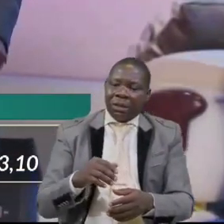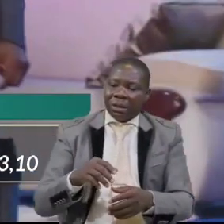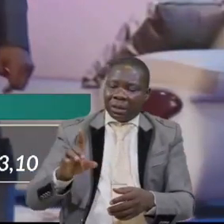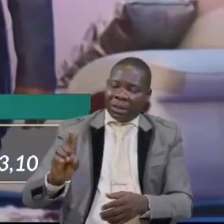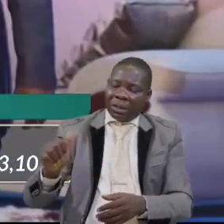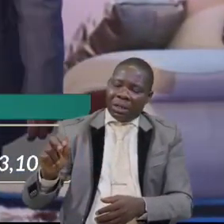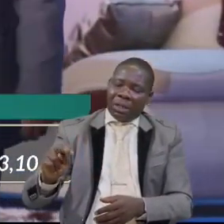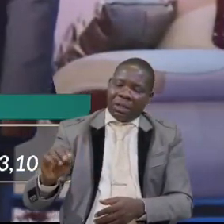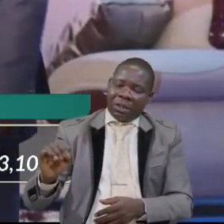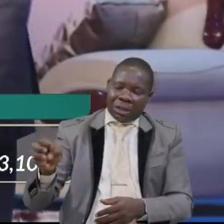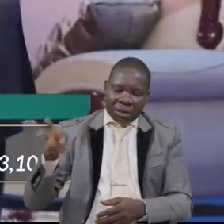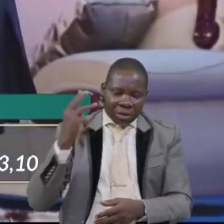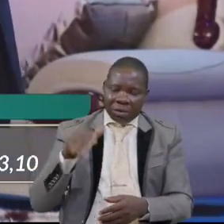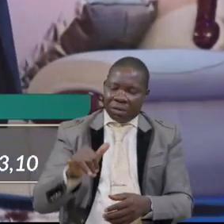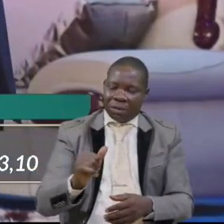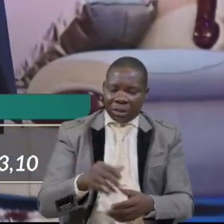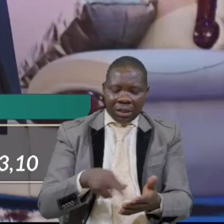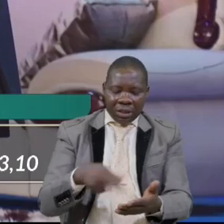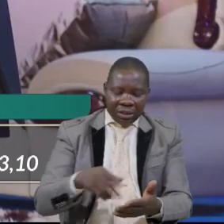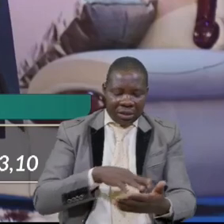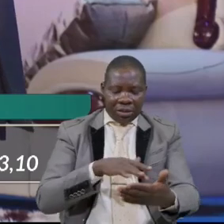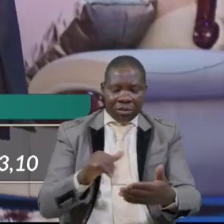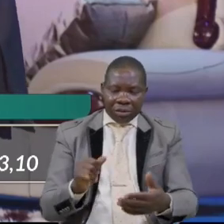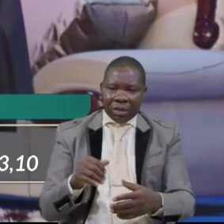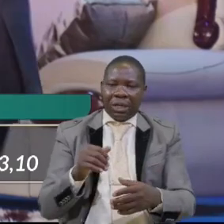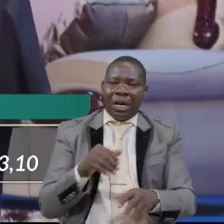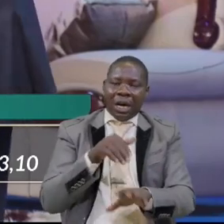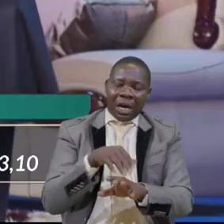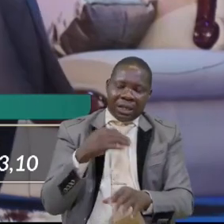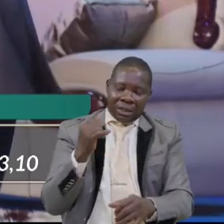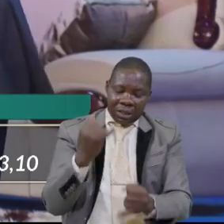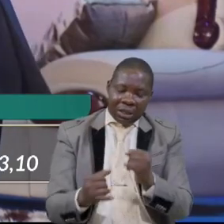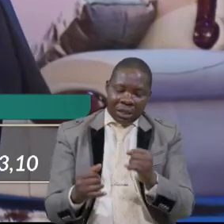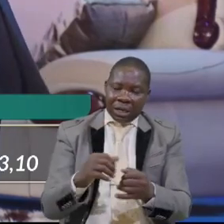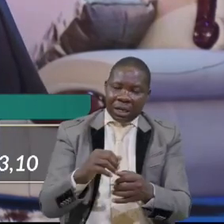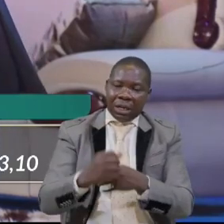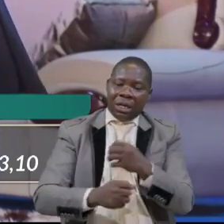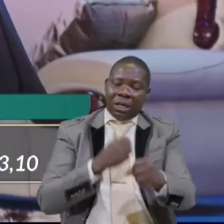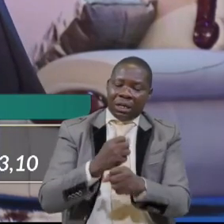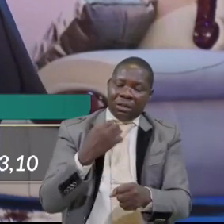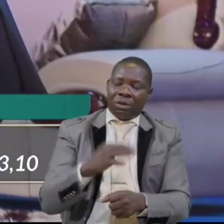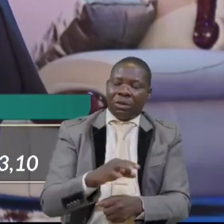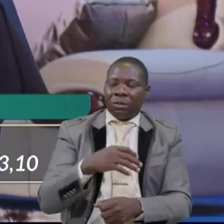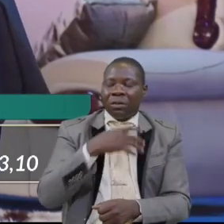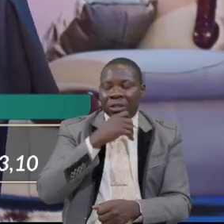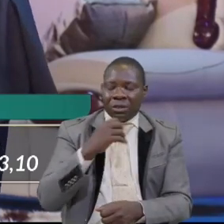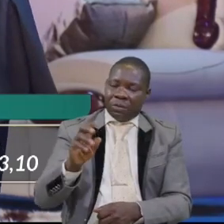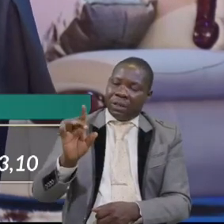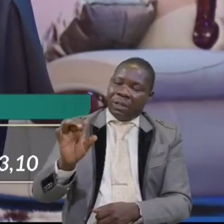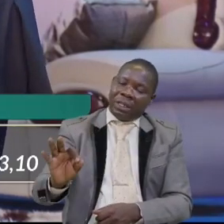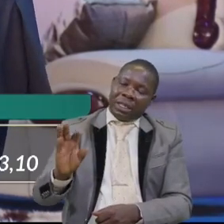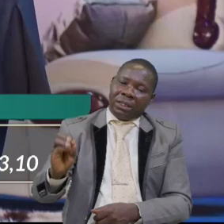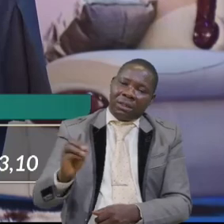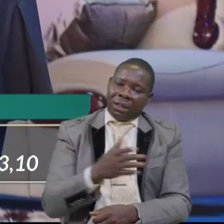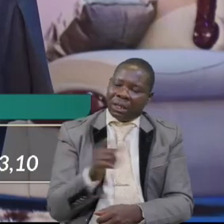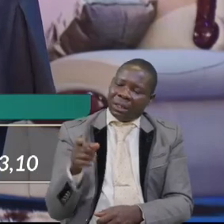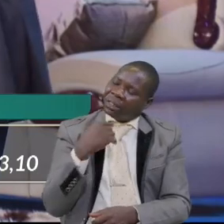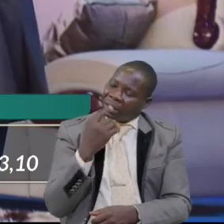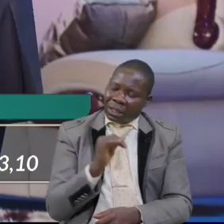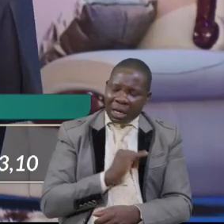toujours, il étudiait toujours. Même à l'âge de 90 ans, il dit, j'ai compris par